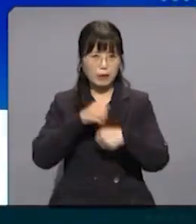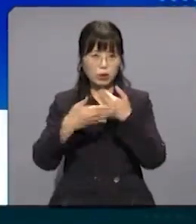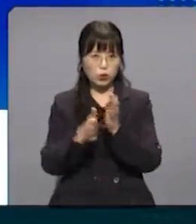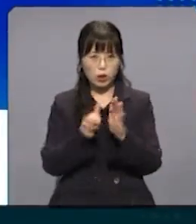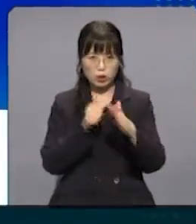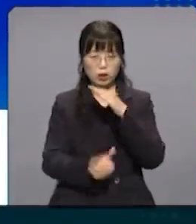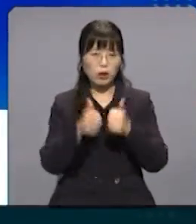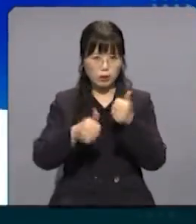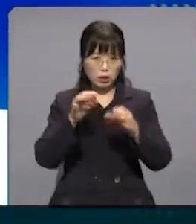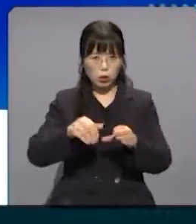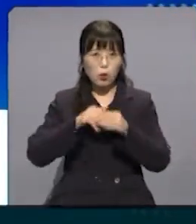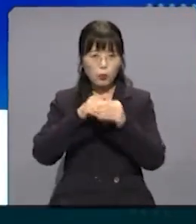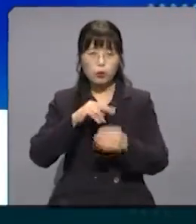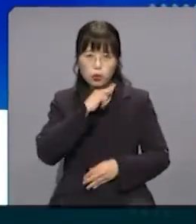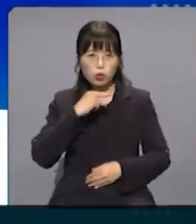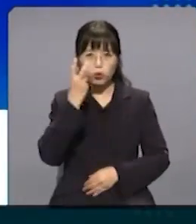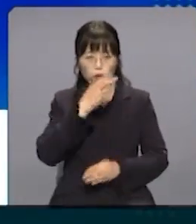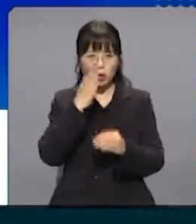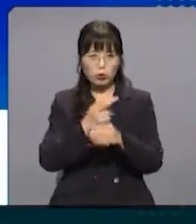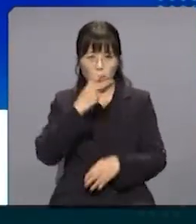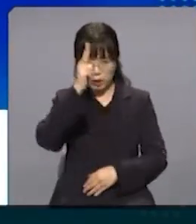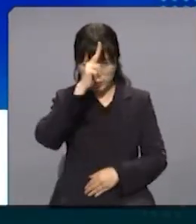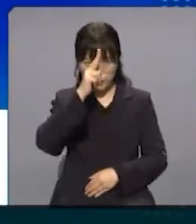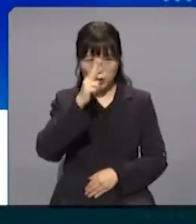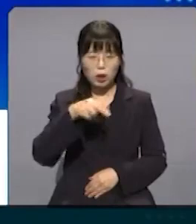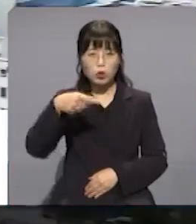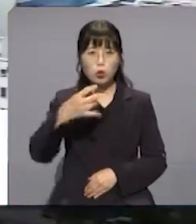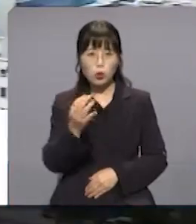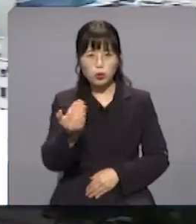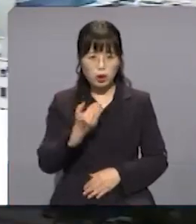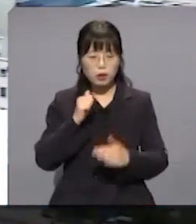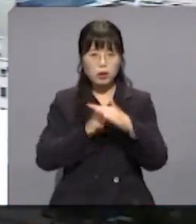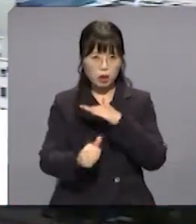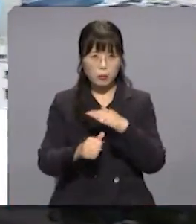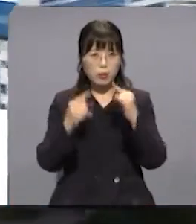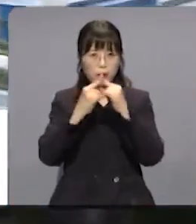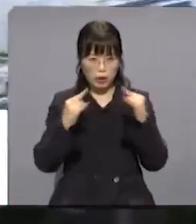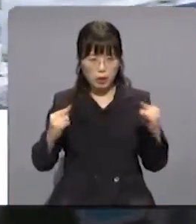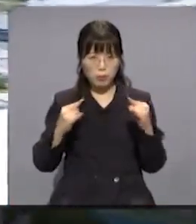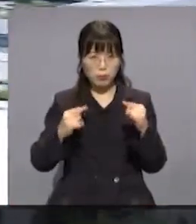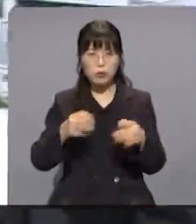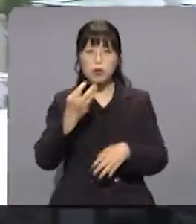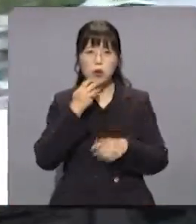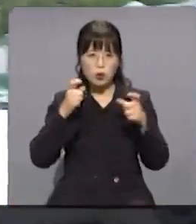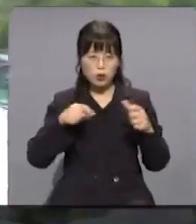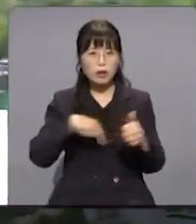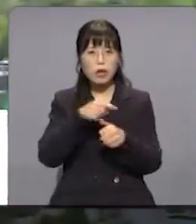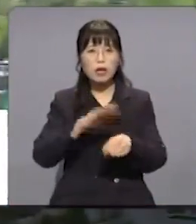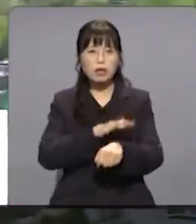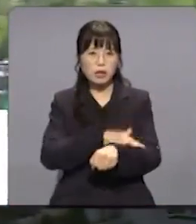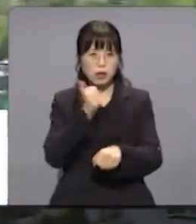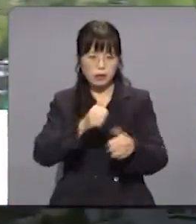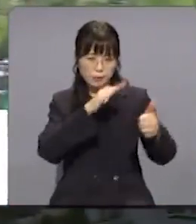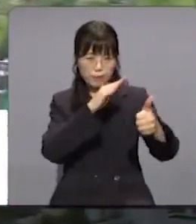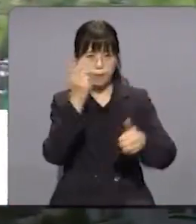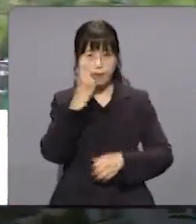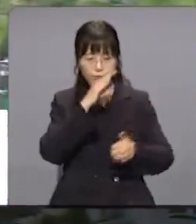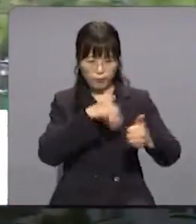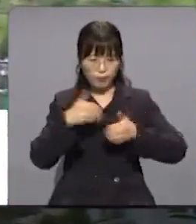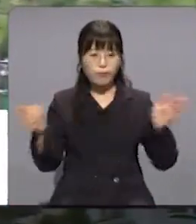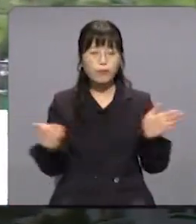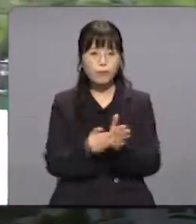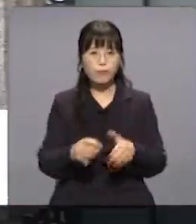민주당 전당대회 돈봉투 의혹을 수사하는 검찰이 송영길 전 대표 선거 캠프의 서울 지역 상황실장을 소환했습니다